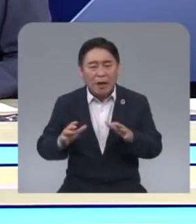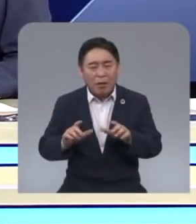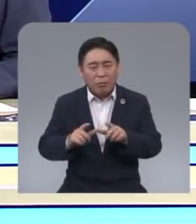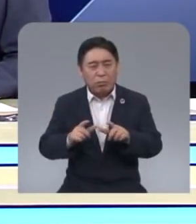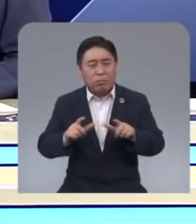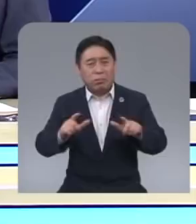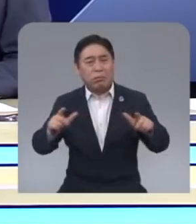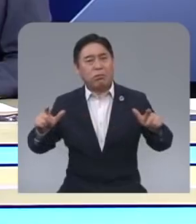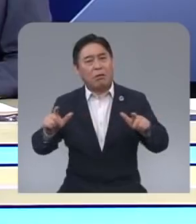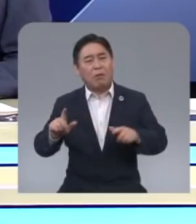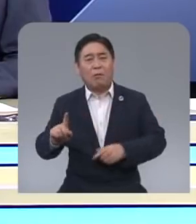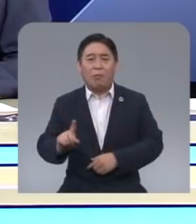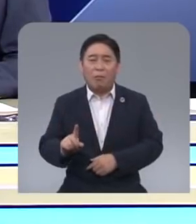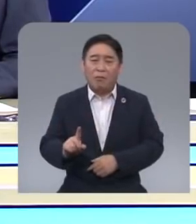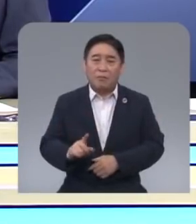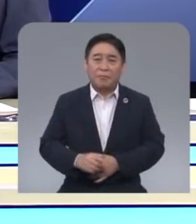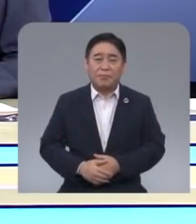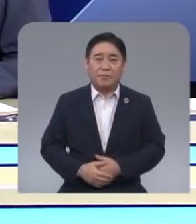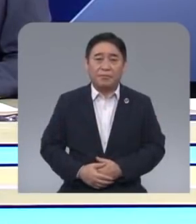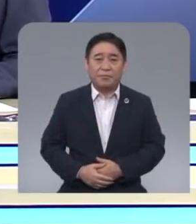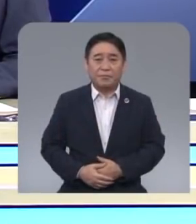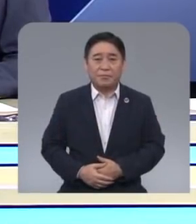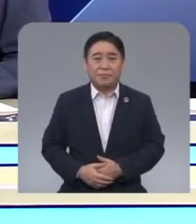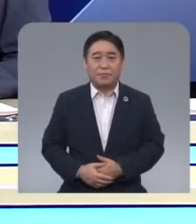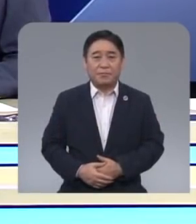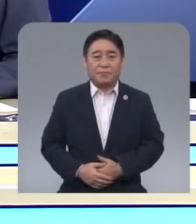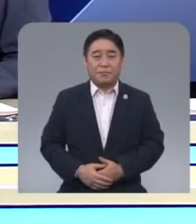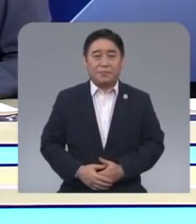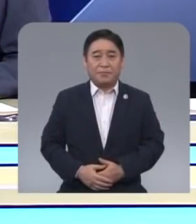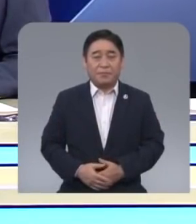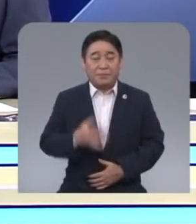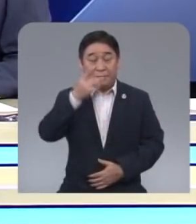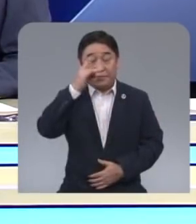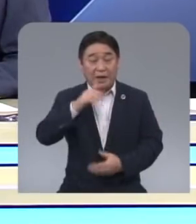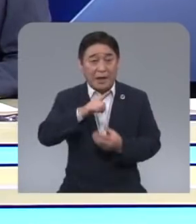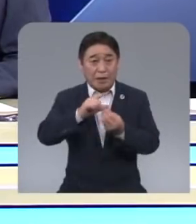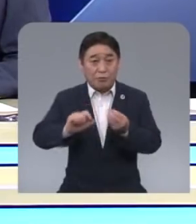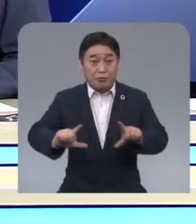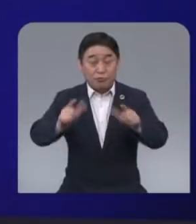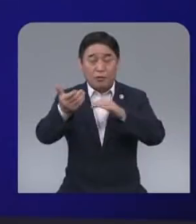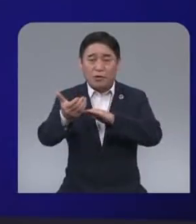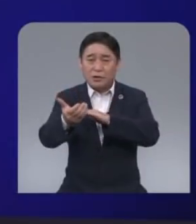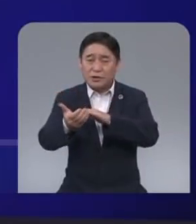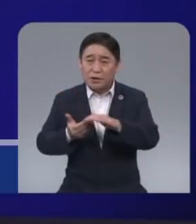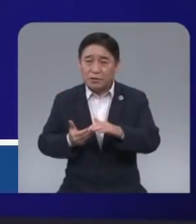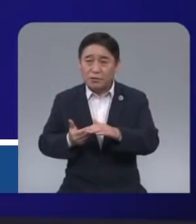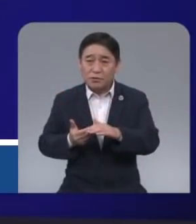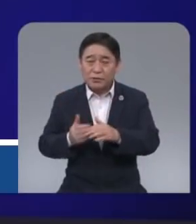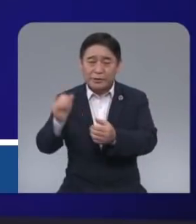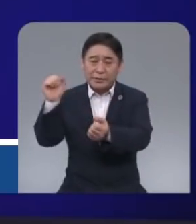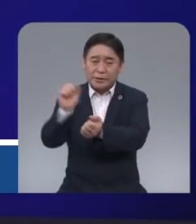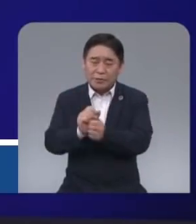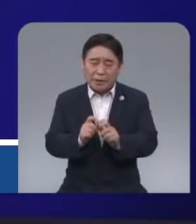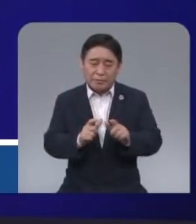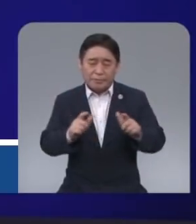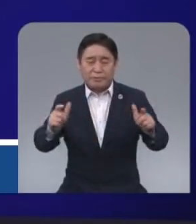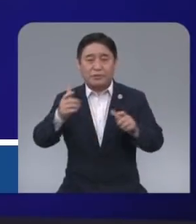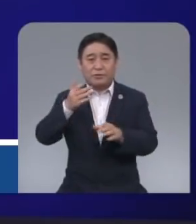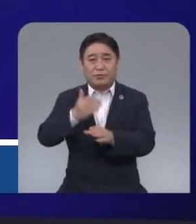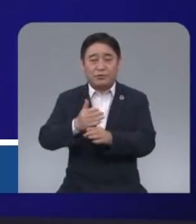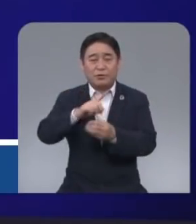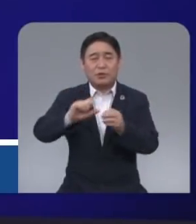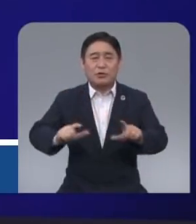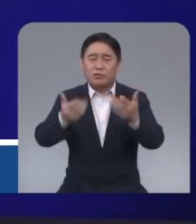계속 이어질 것 같은데 이 부분에 대해서 말씀 좀 해주시죠. 일단 추석 연휴 이전에도 확진자가 약간 증가 추세에 있었고 또 추석